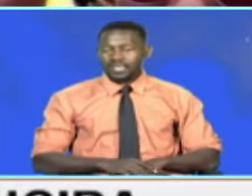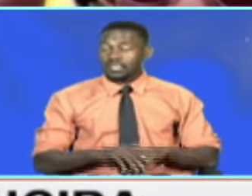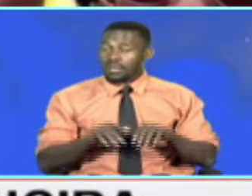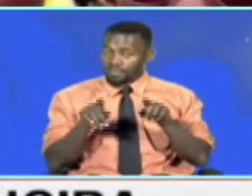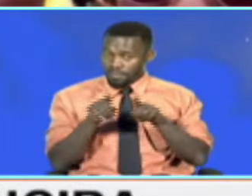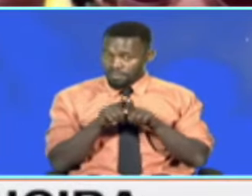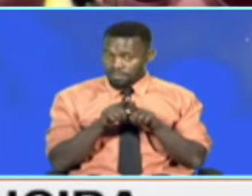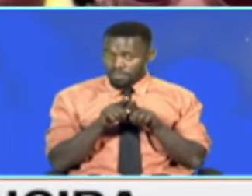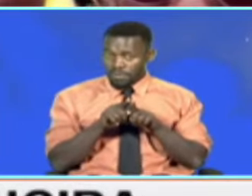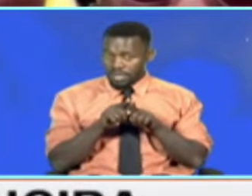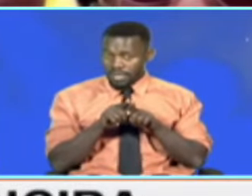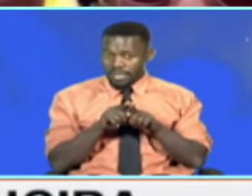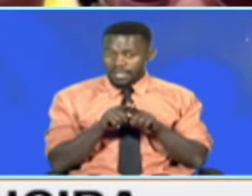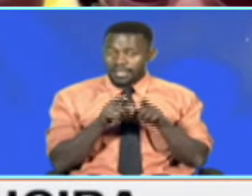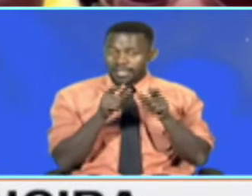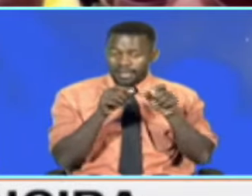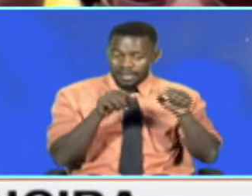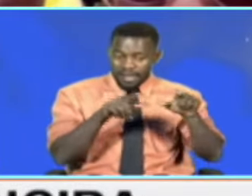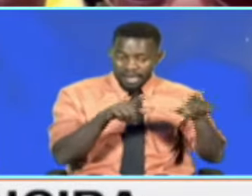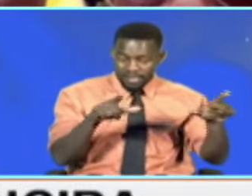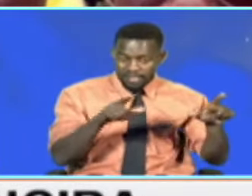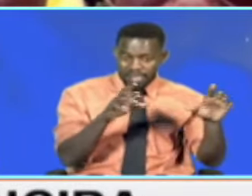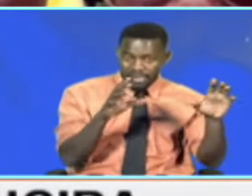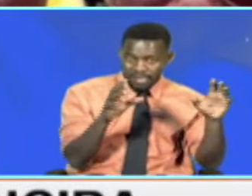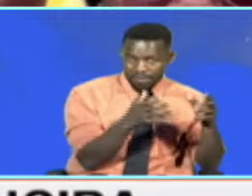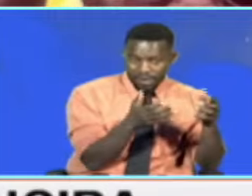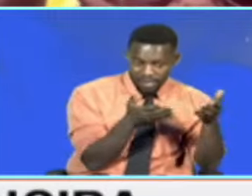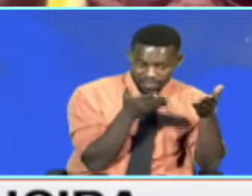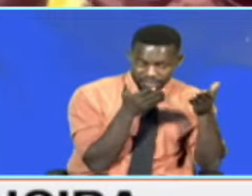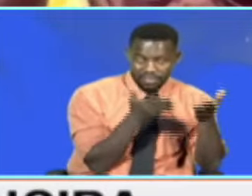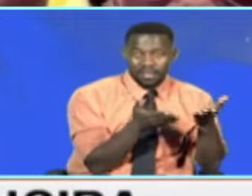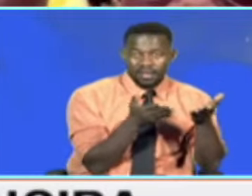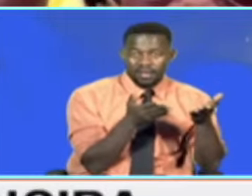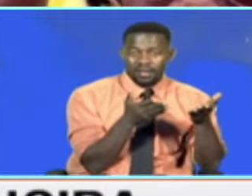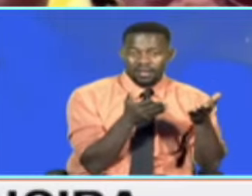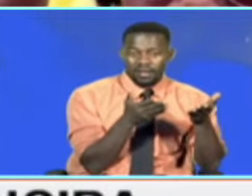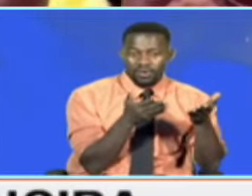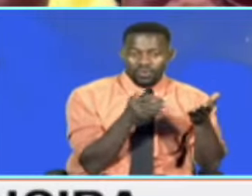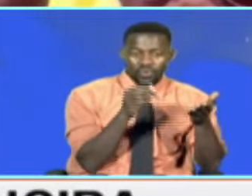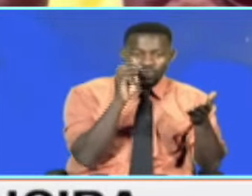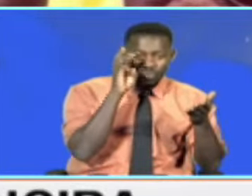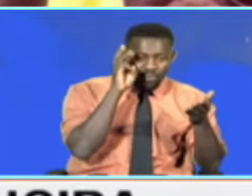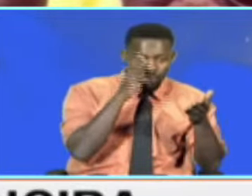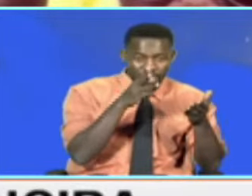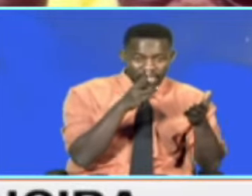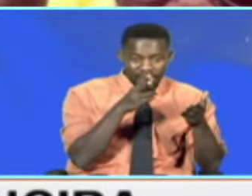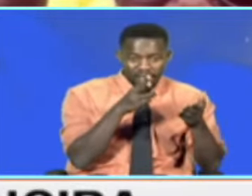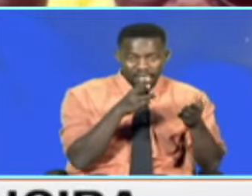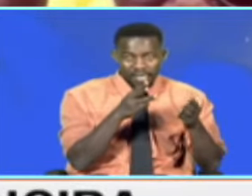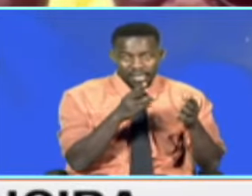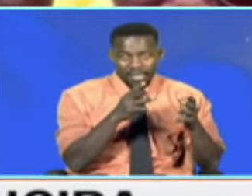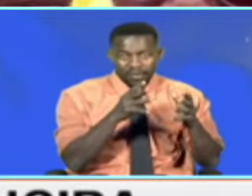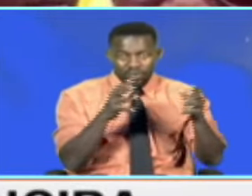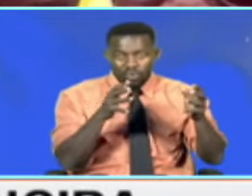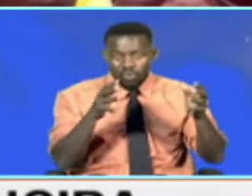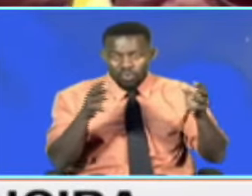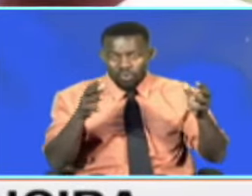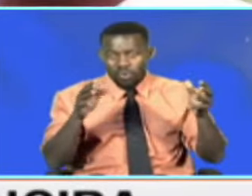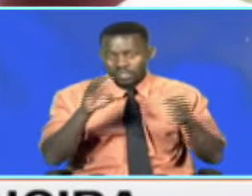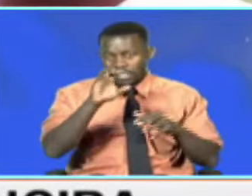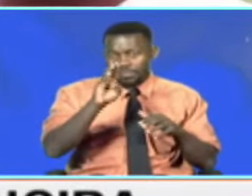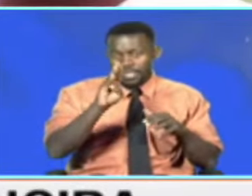reasonable for those lands that the company they are occupying, it will be expanding our maybe town or